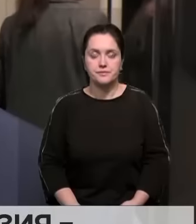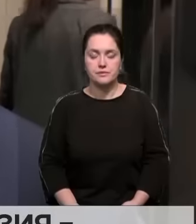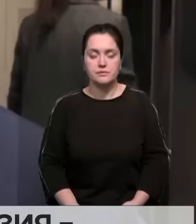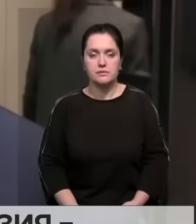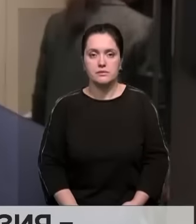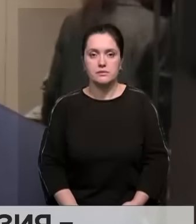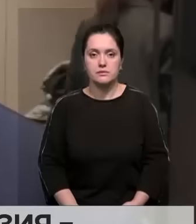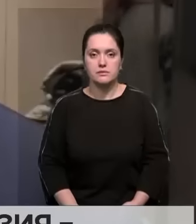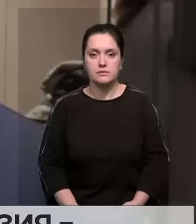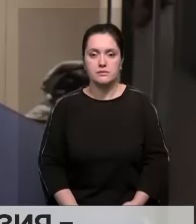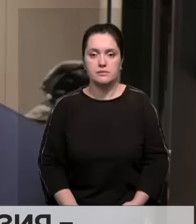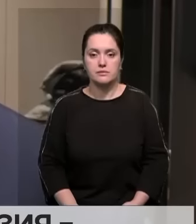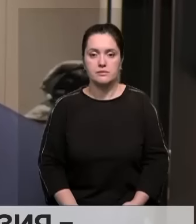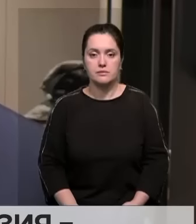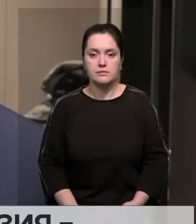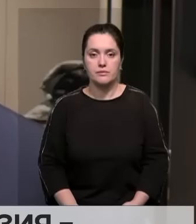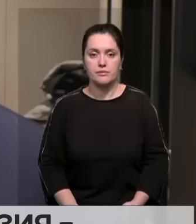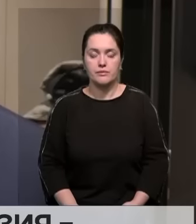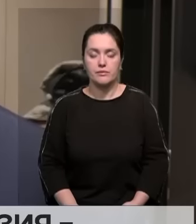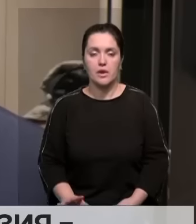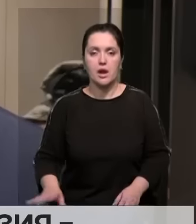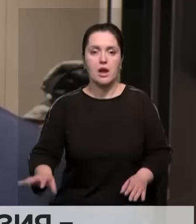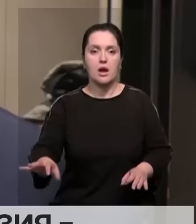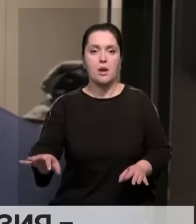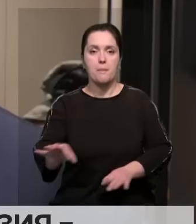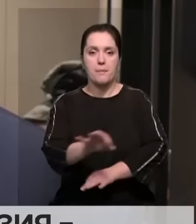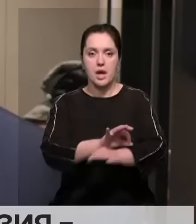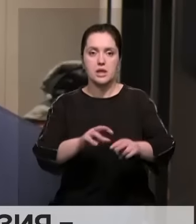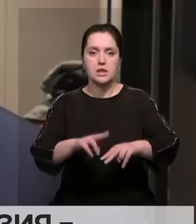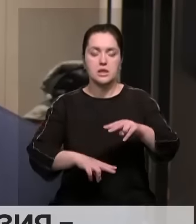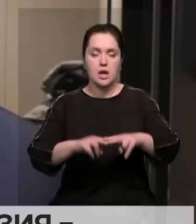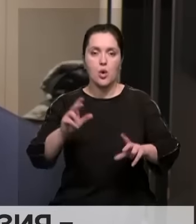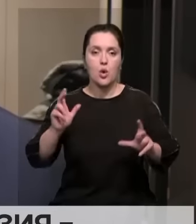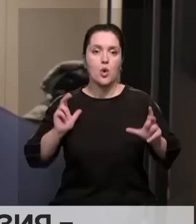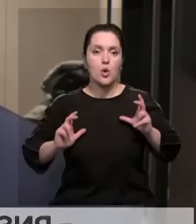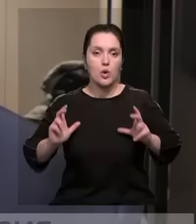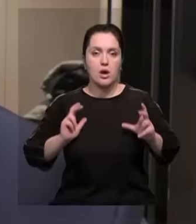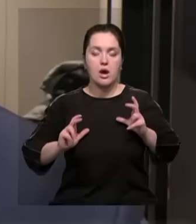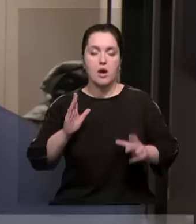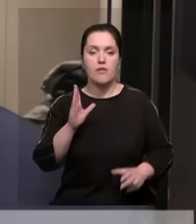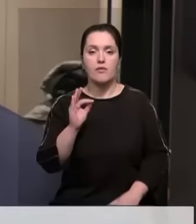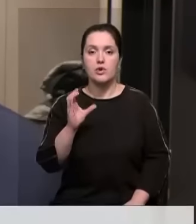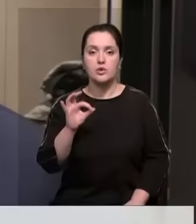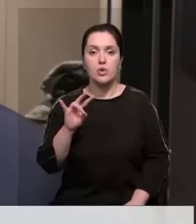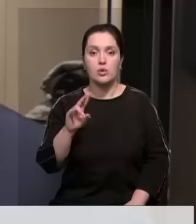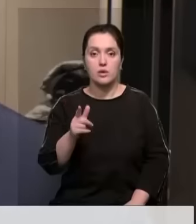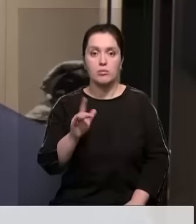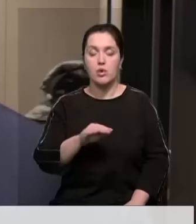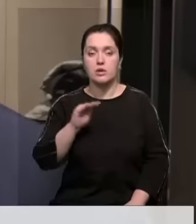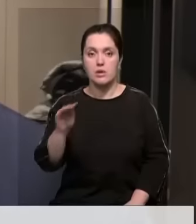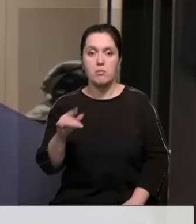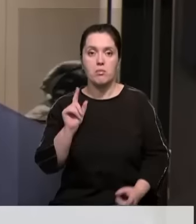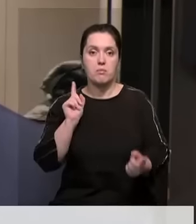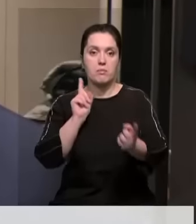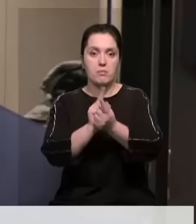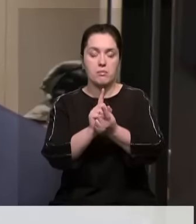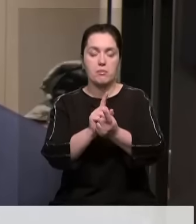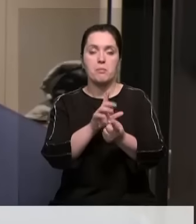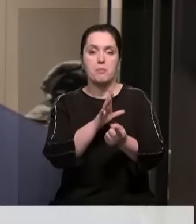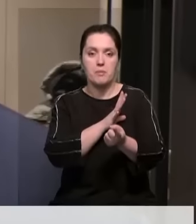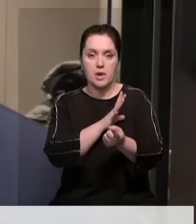У нас в Туркестанской области реализуется проект строительства университета, филиала университета ВУСОНГ. Мы встретились с данным университетом, а